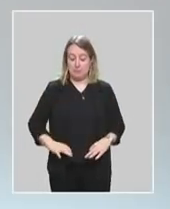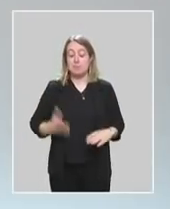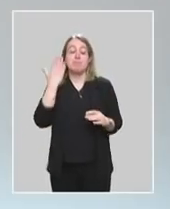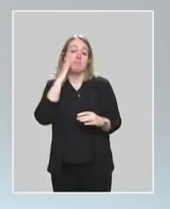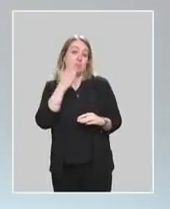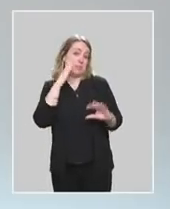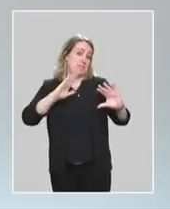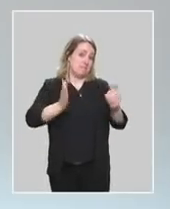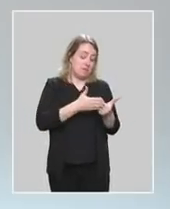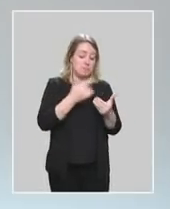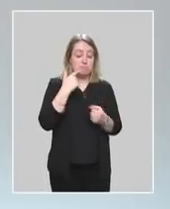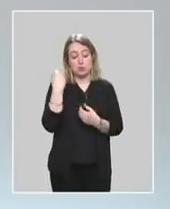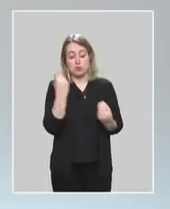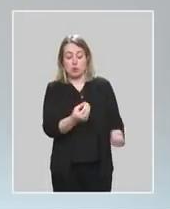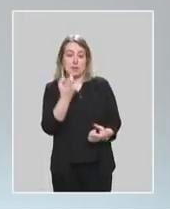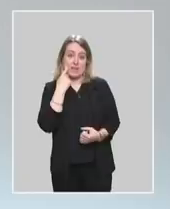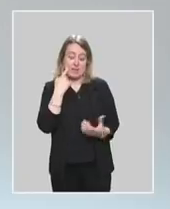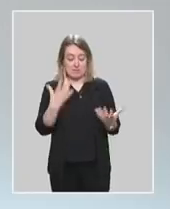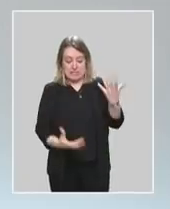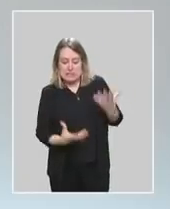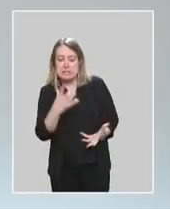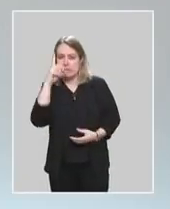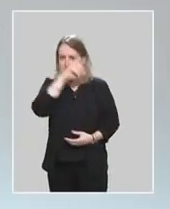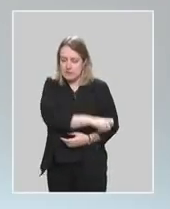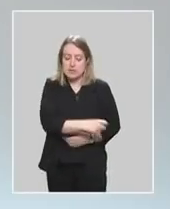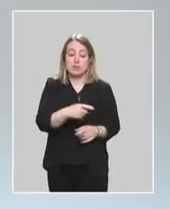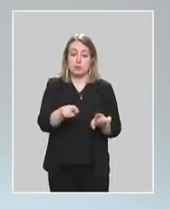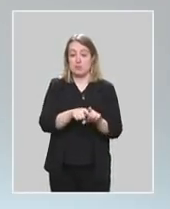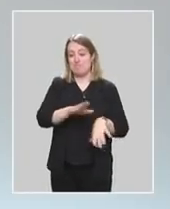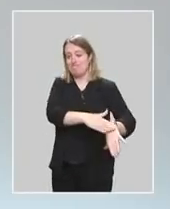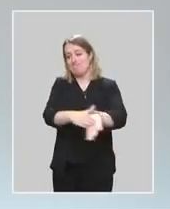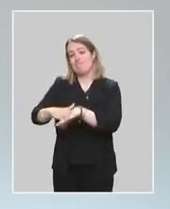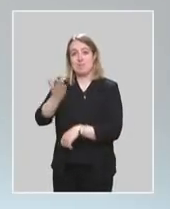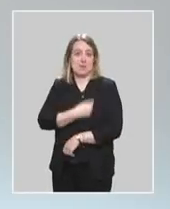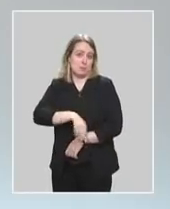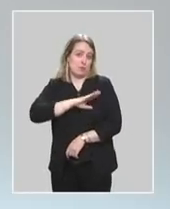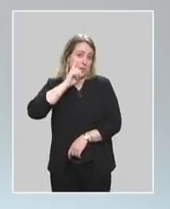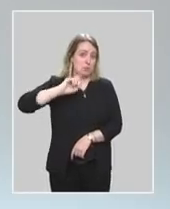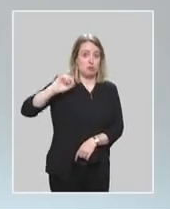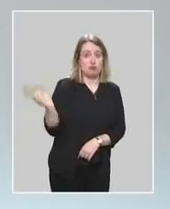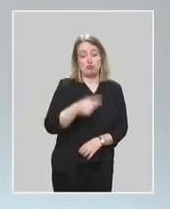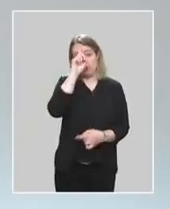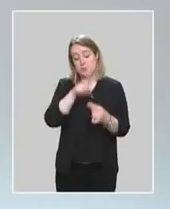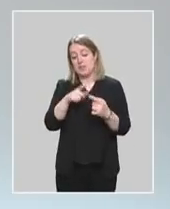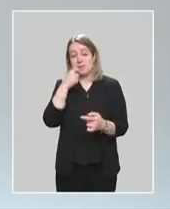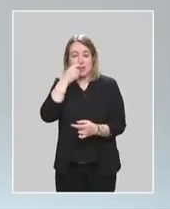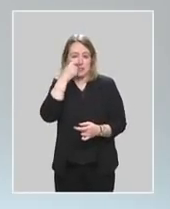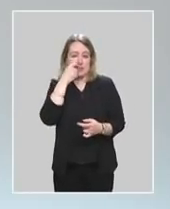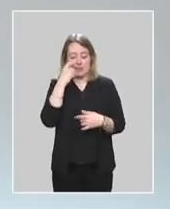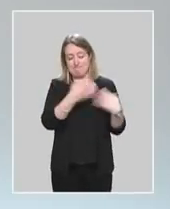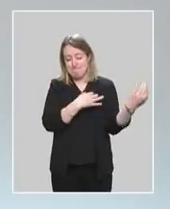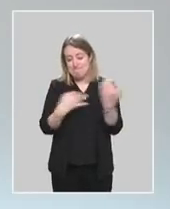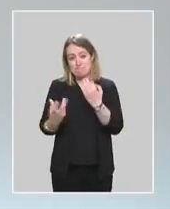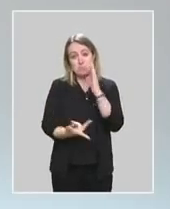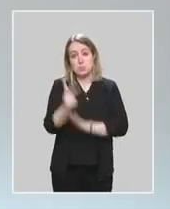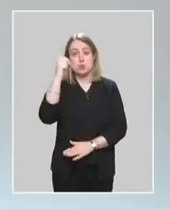préjudiciable aux élèves. Cela vise aussi à responsabiliser tout le monde de façon à ce qu'il y ait finalement plus de tests réalisés